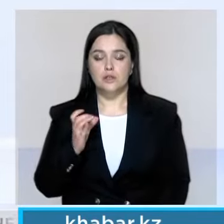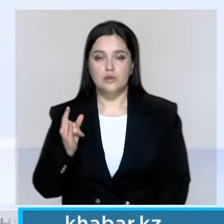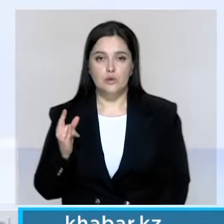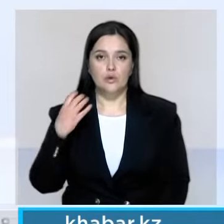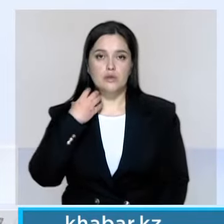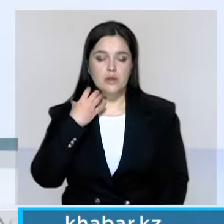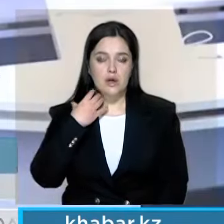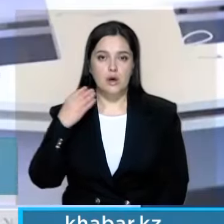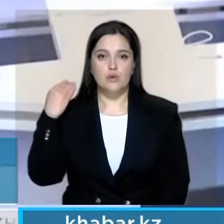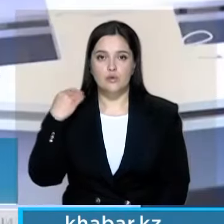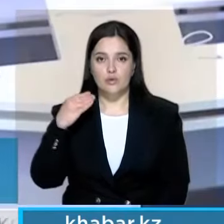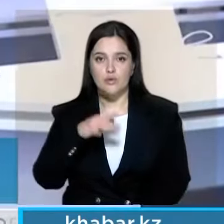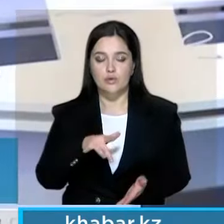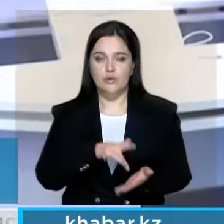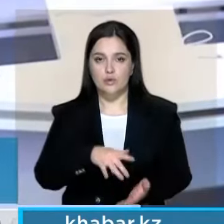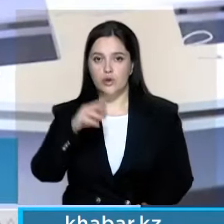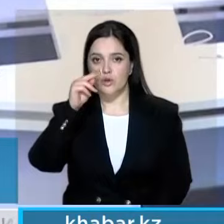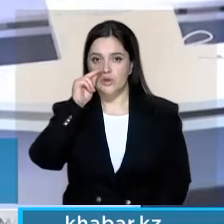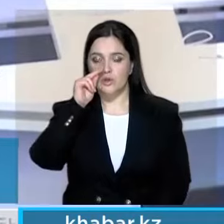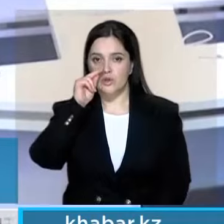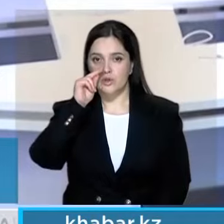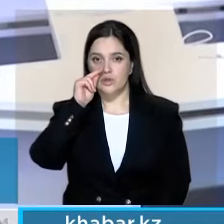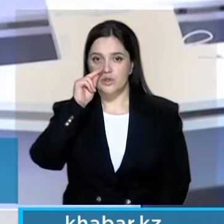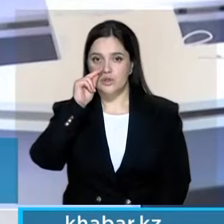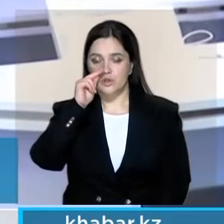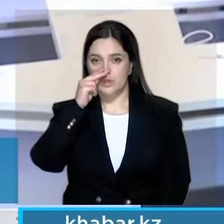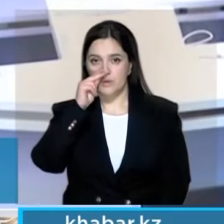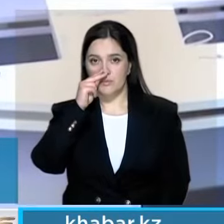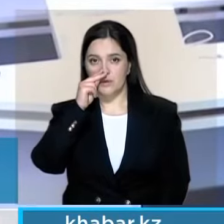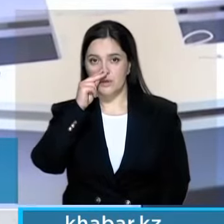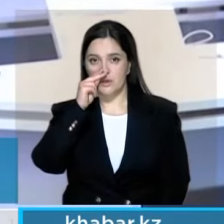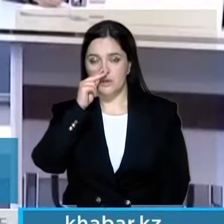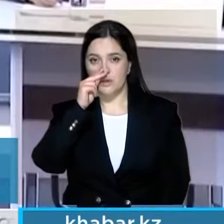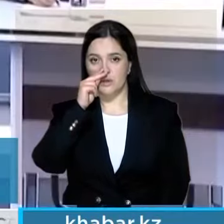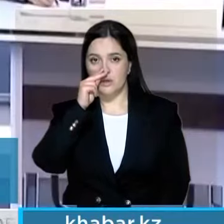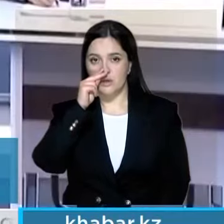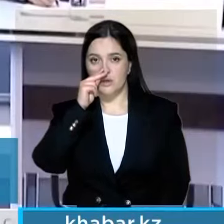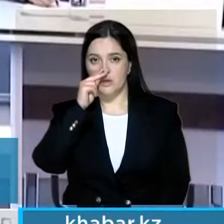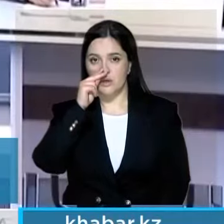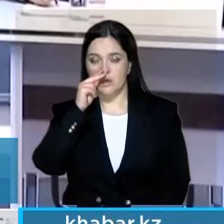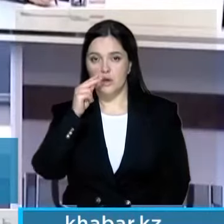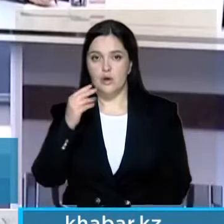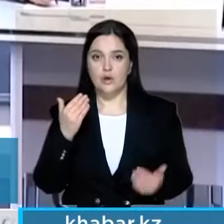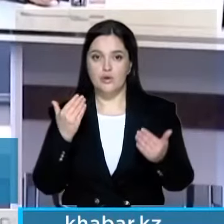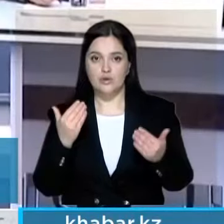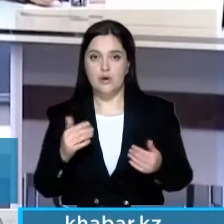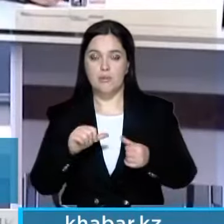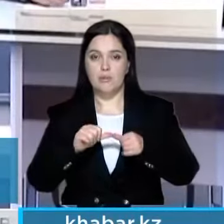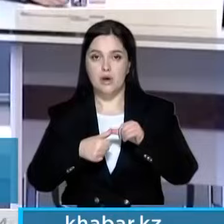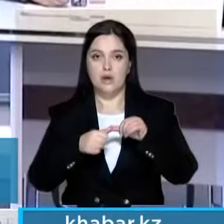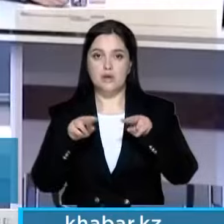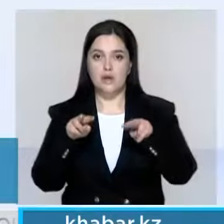Кызылординская, Туркестанская областях и город Шымкент. И на сегодня ситуация по коре находится на постоянном